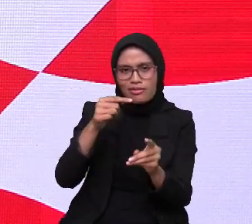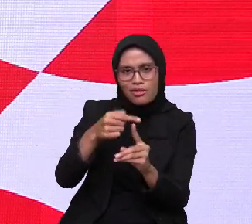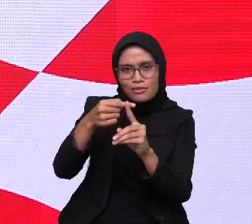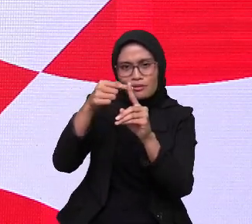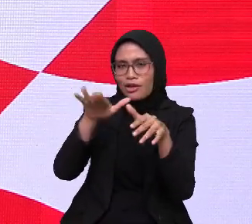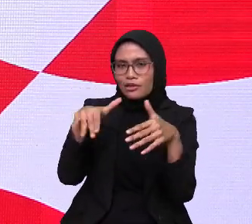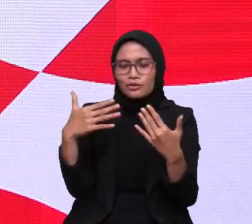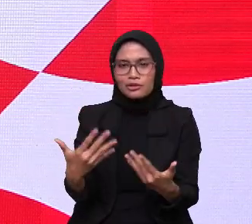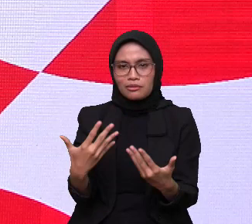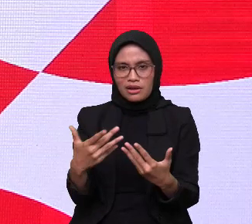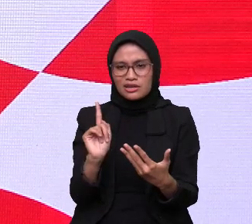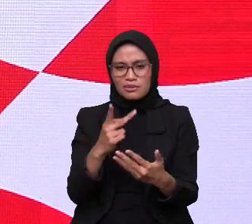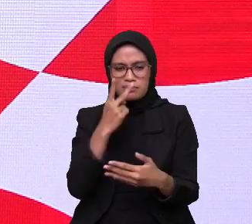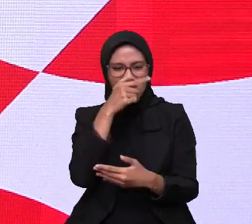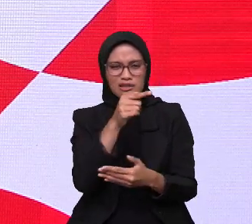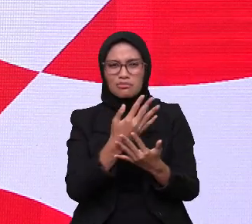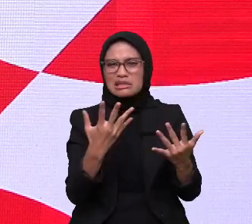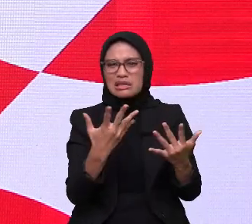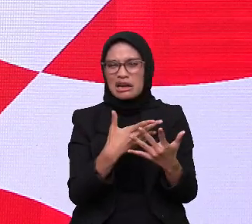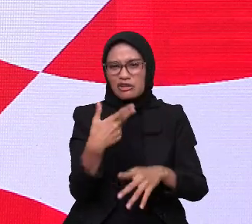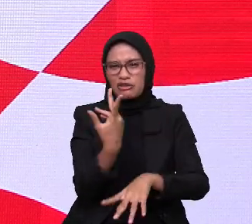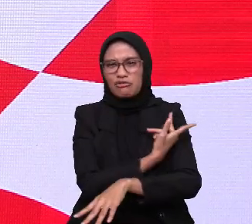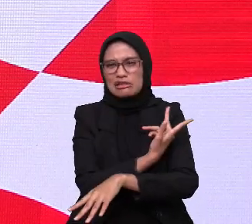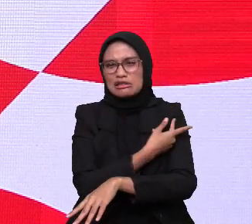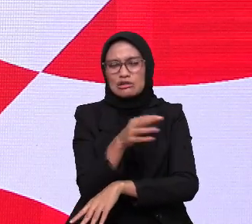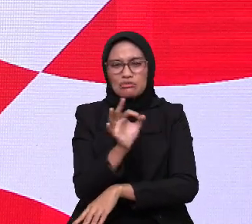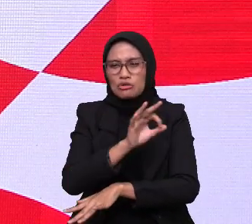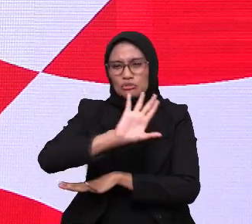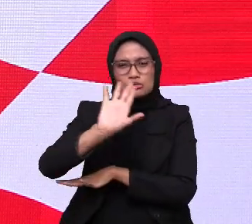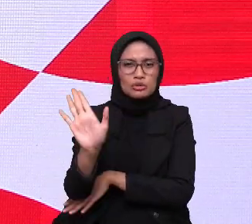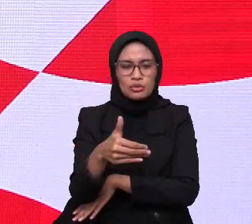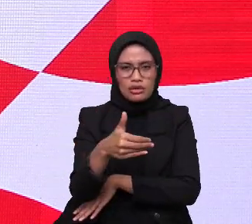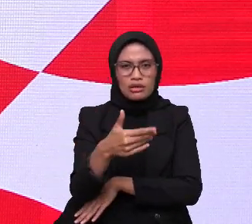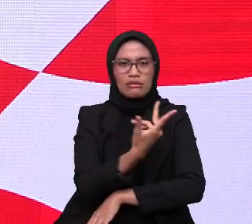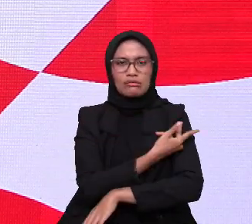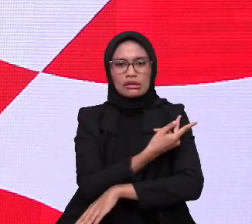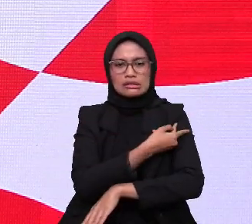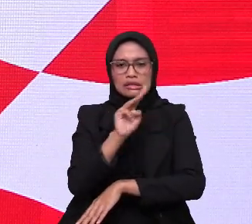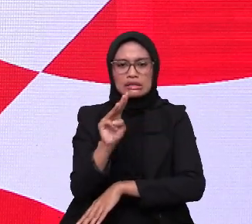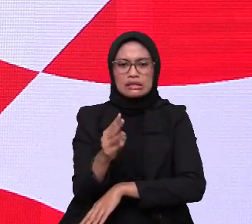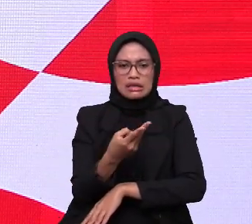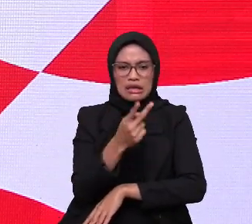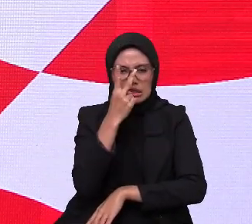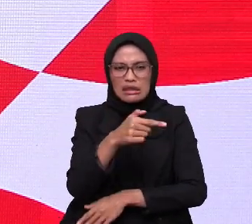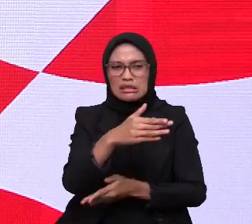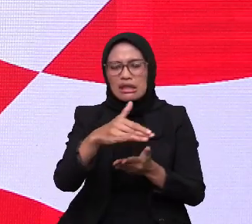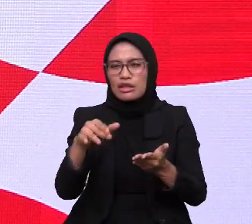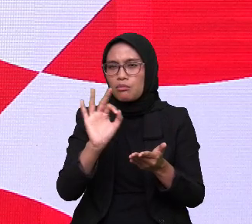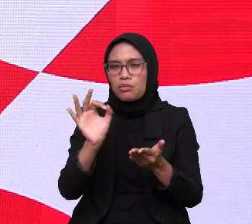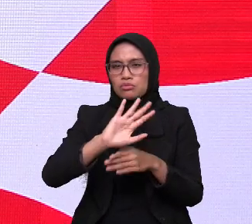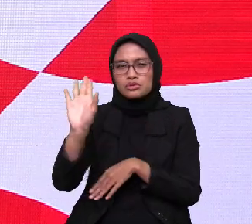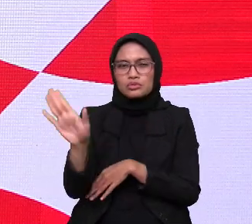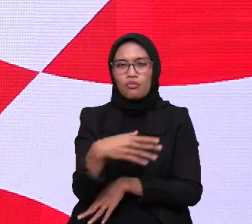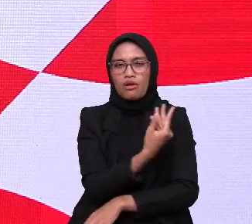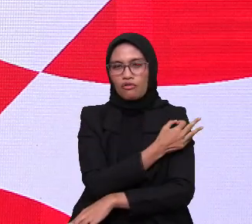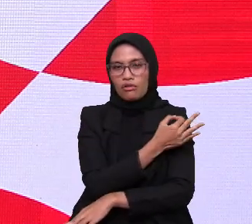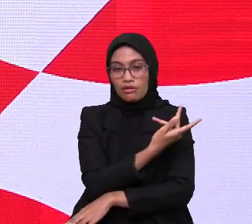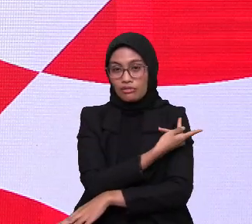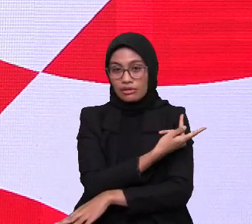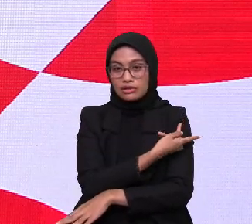menerima vaksin dosis dua bahkan vaksin dosis 3 pun masih belum naik secara tajam Terima kasih baik terima kasih